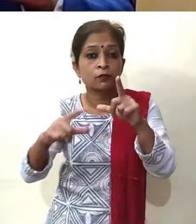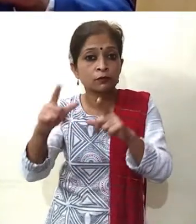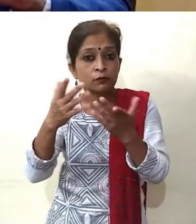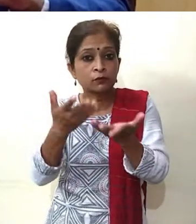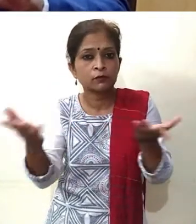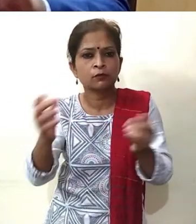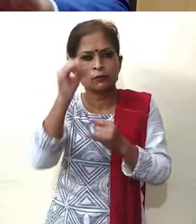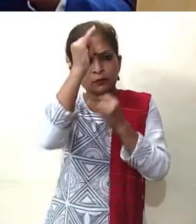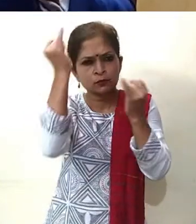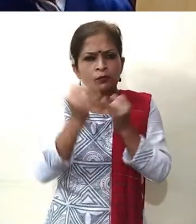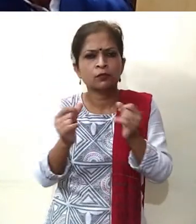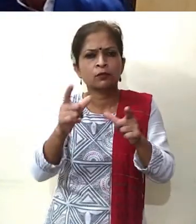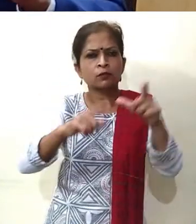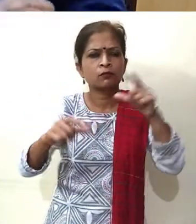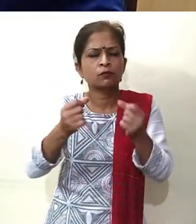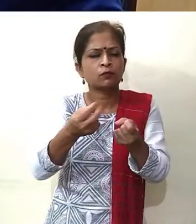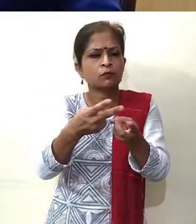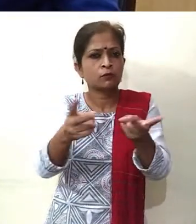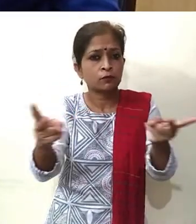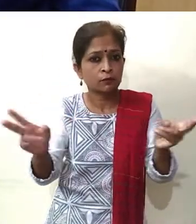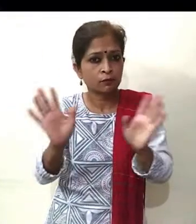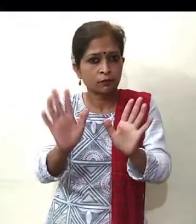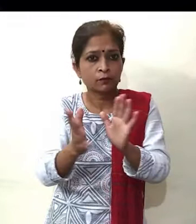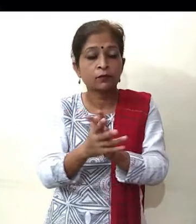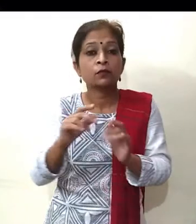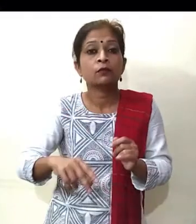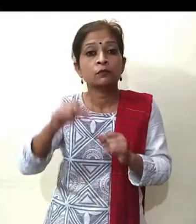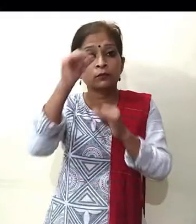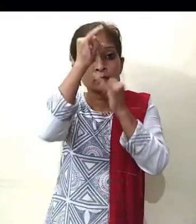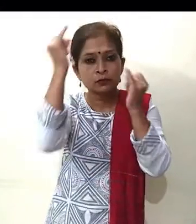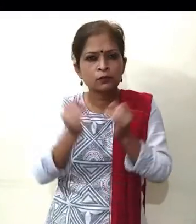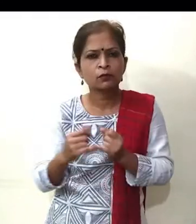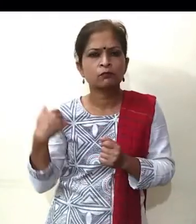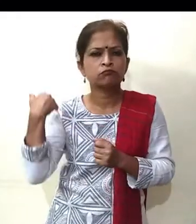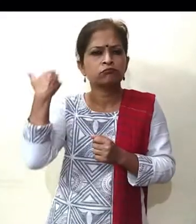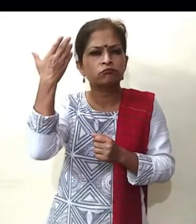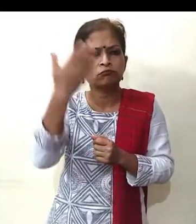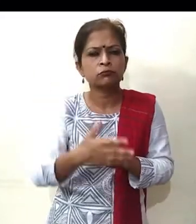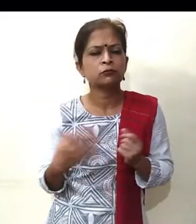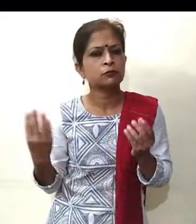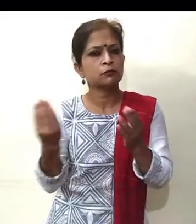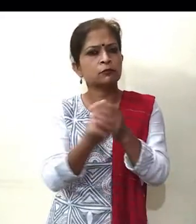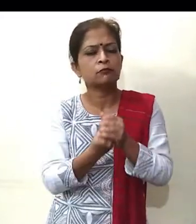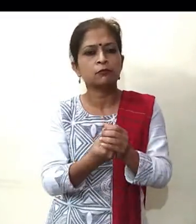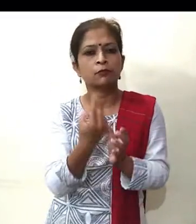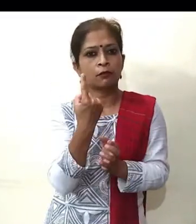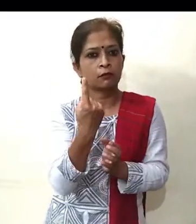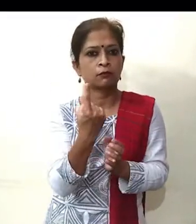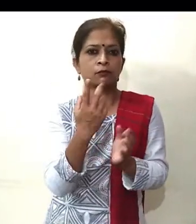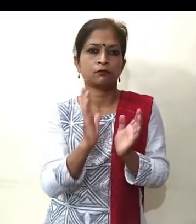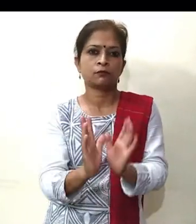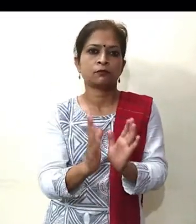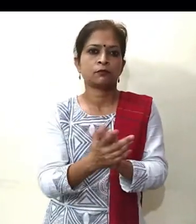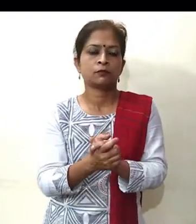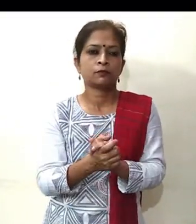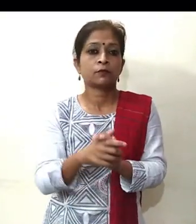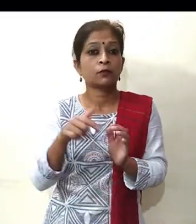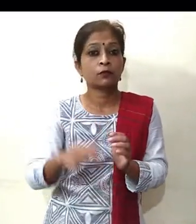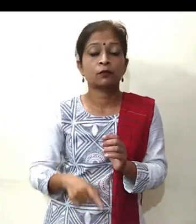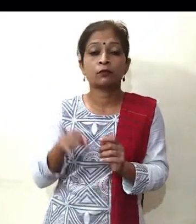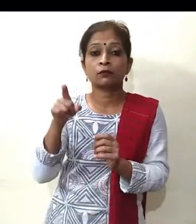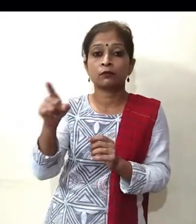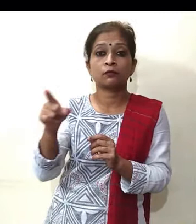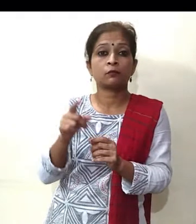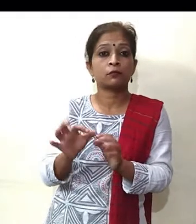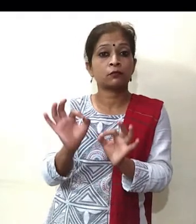सभी भाषाओं में मिलेगी। ये बताती है कि भारत हमेशा से एक रहा था। जी सर, आपने